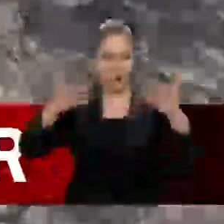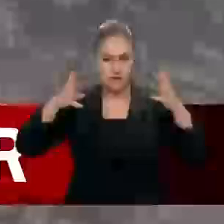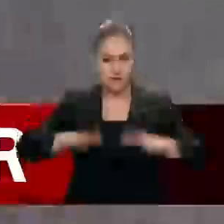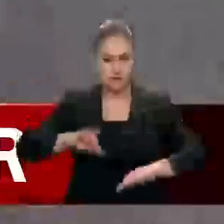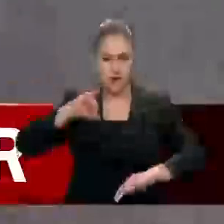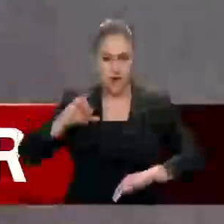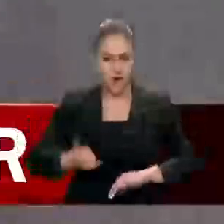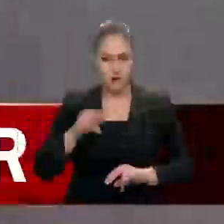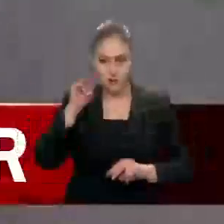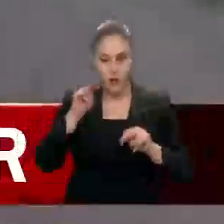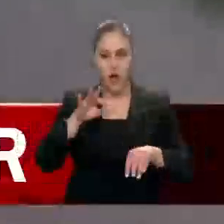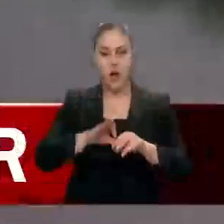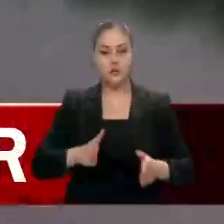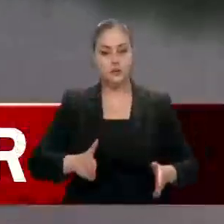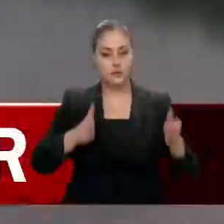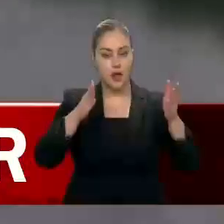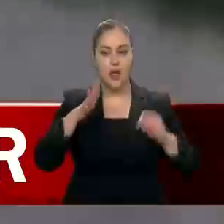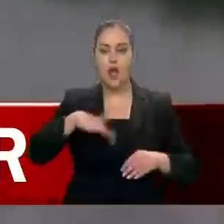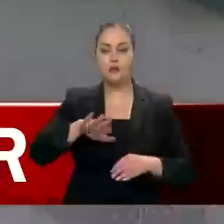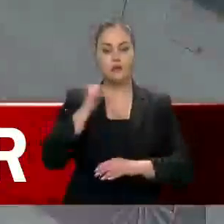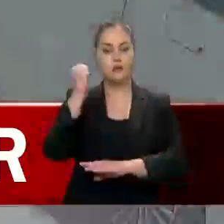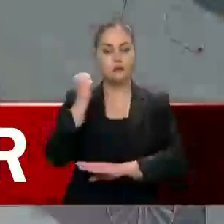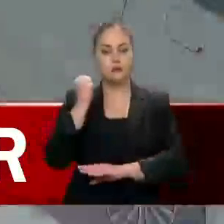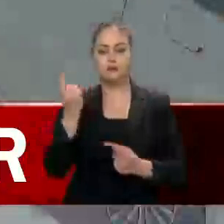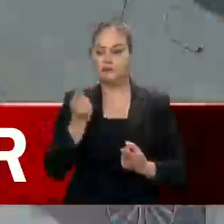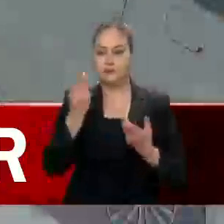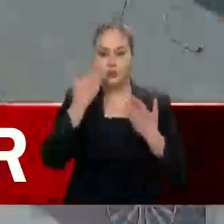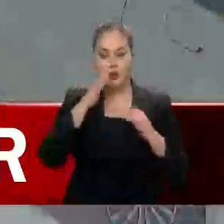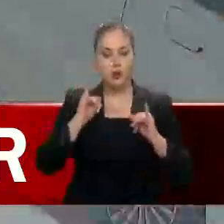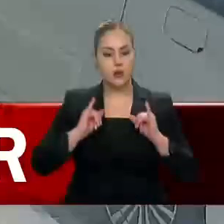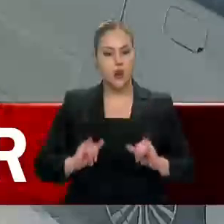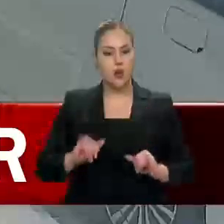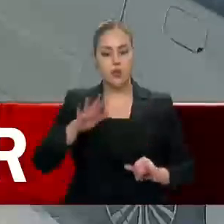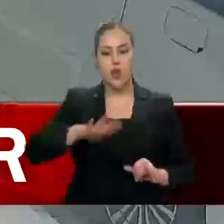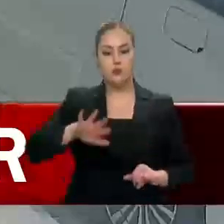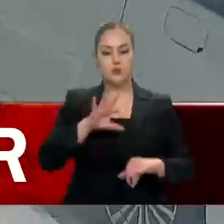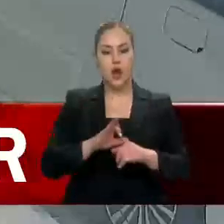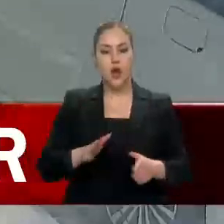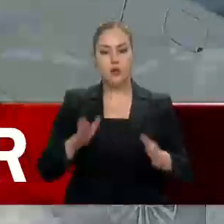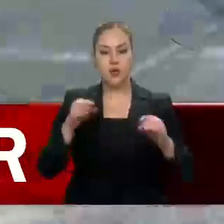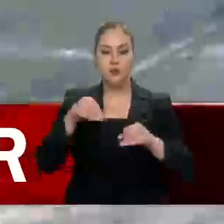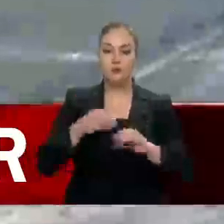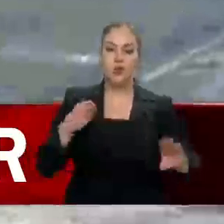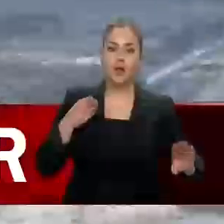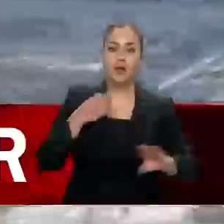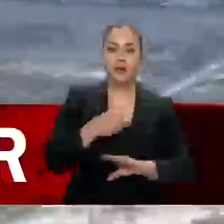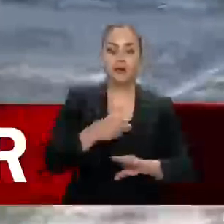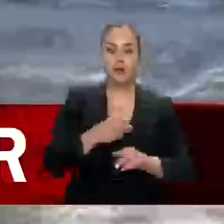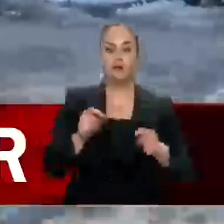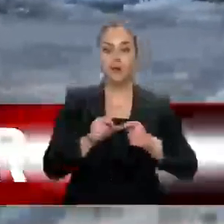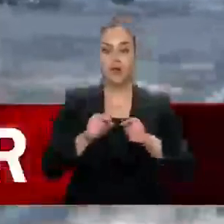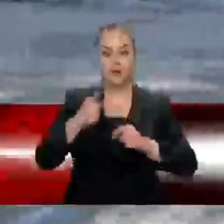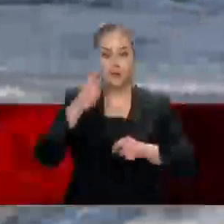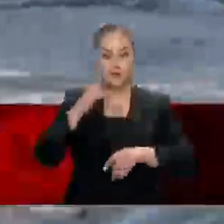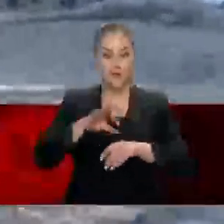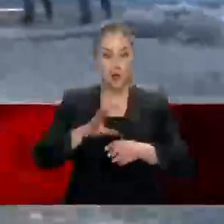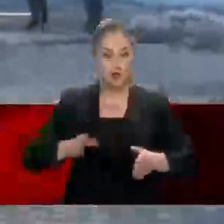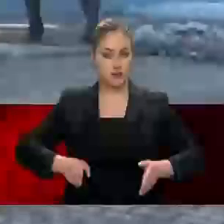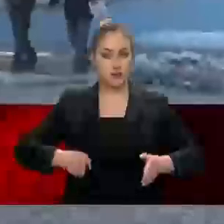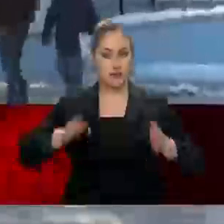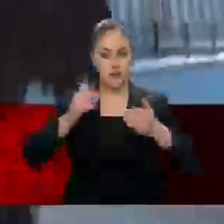altından kayarken hastanedekilere bir şey olmadı. O yüzden çoğu kişi hastaneye sığındı. Ve Battalgazi Devlet Hastanesi